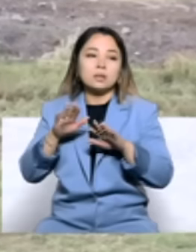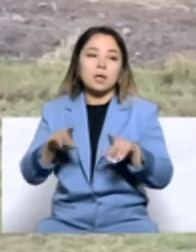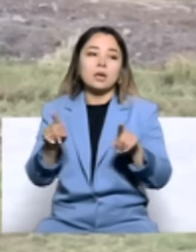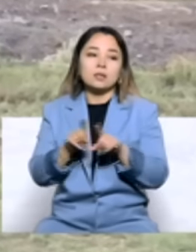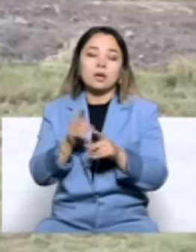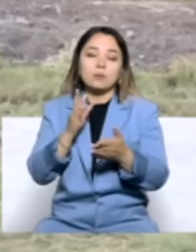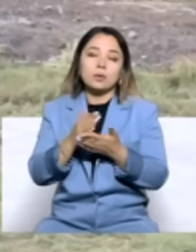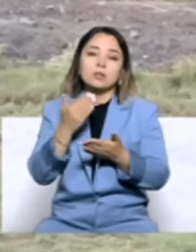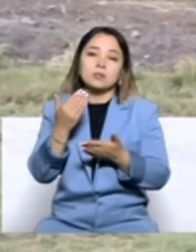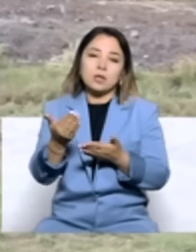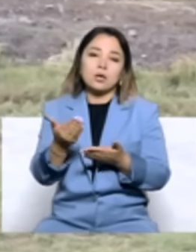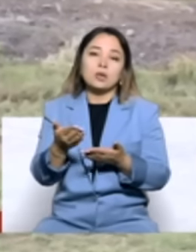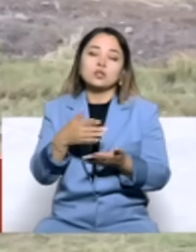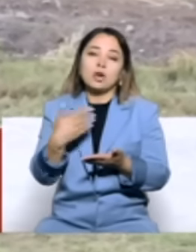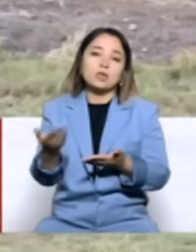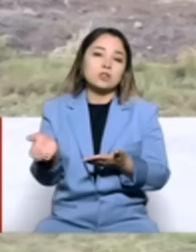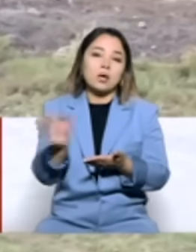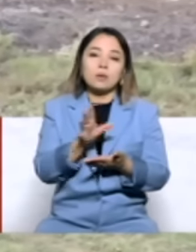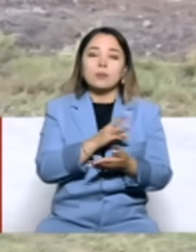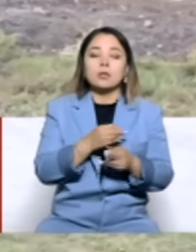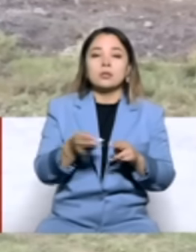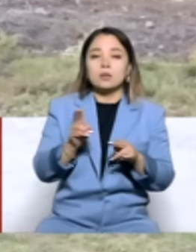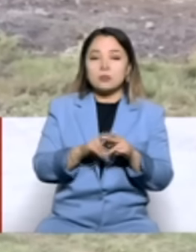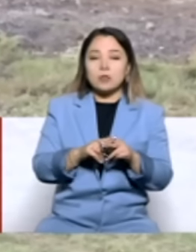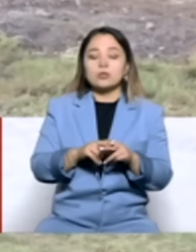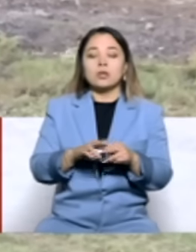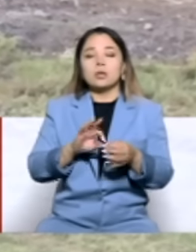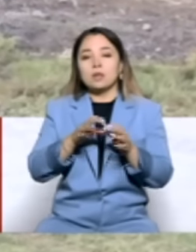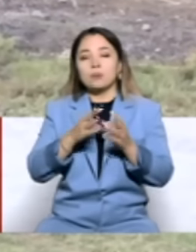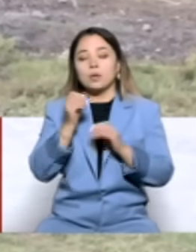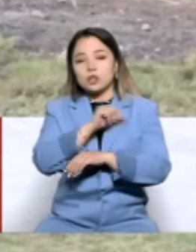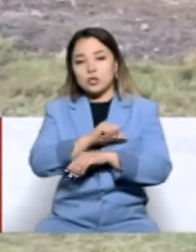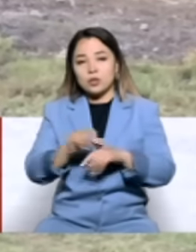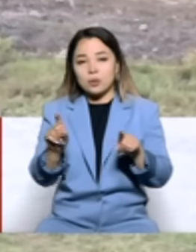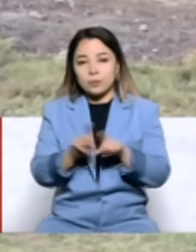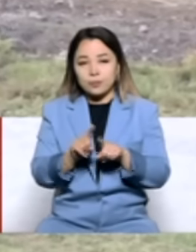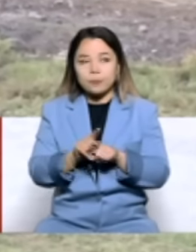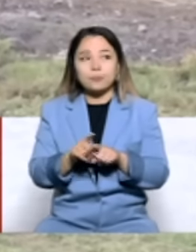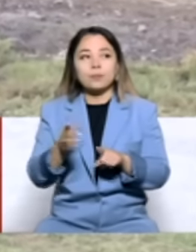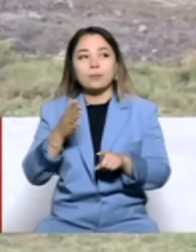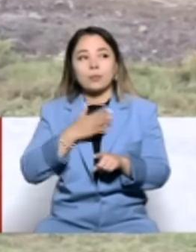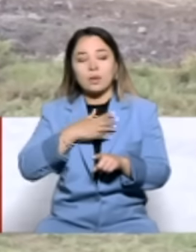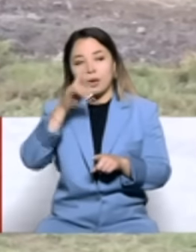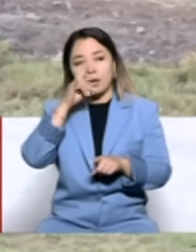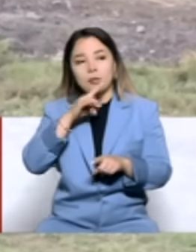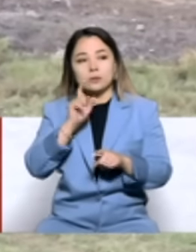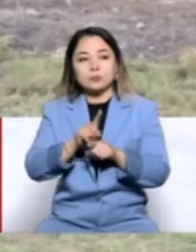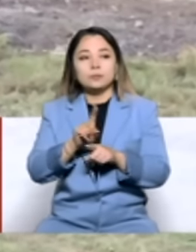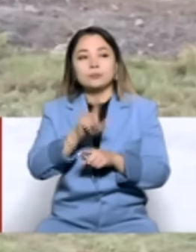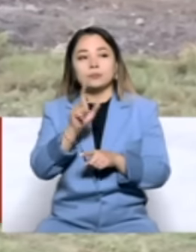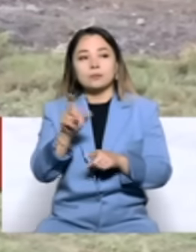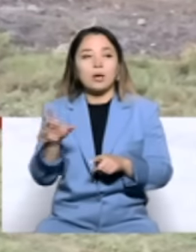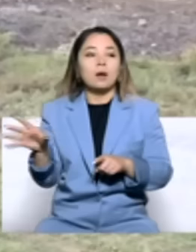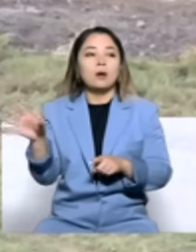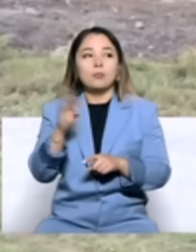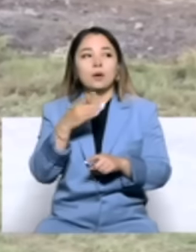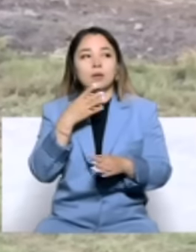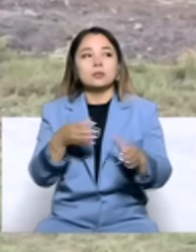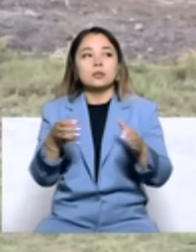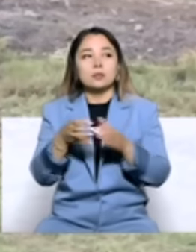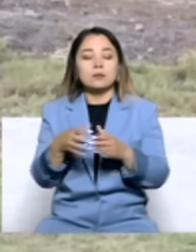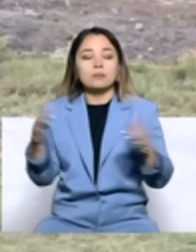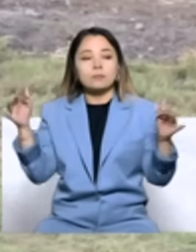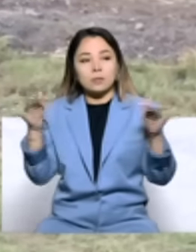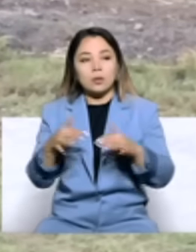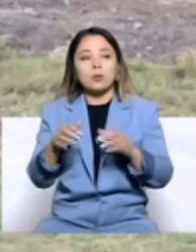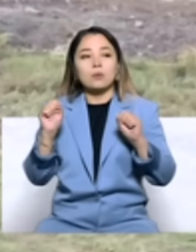жеріне жан жақтан, шет елден, мен қазақпын деген адамдардың бәрі ұлт жанды адамдар